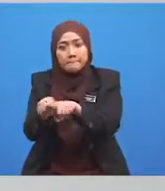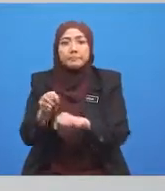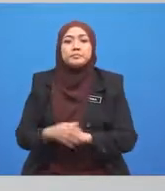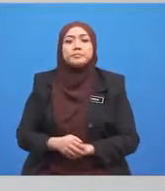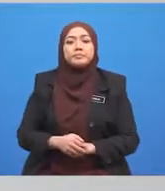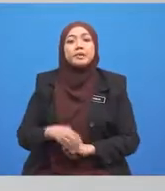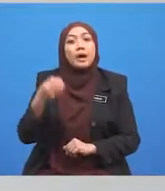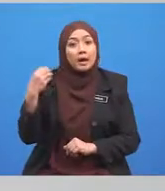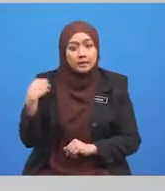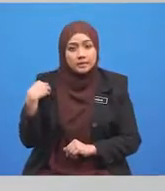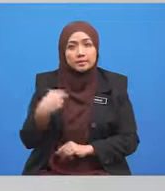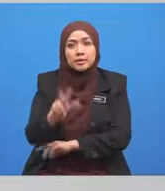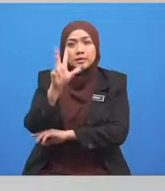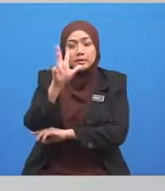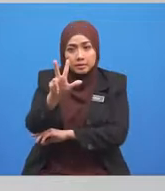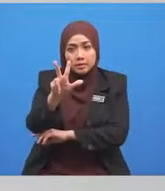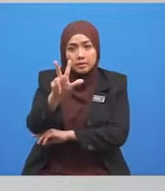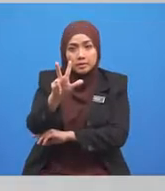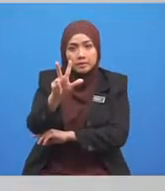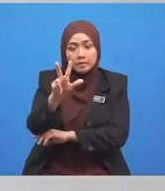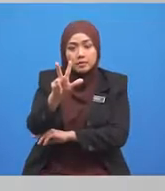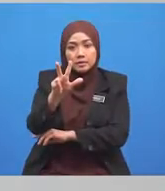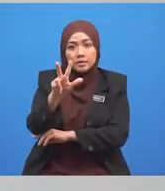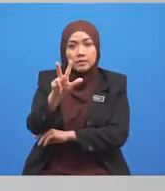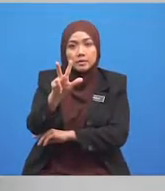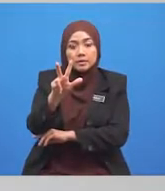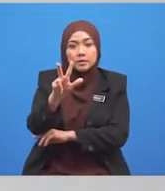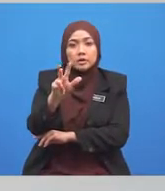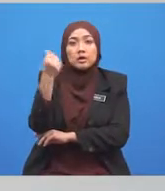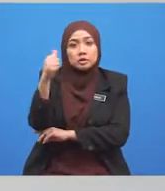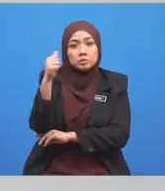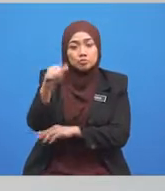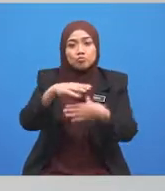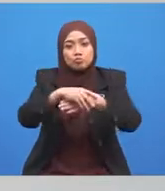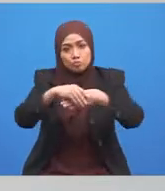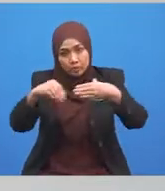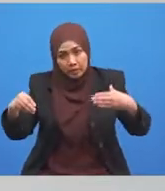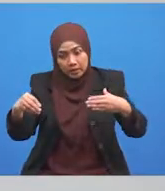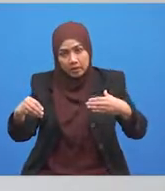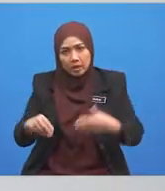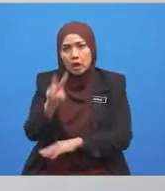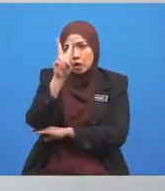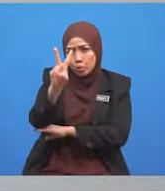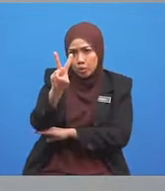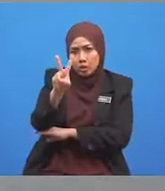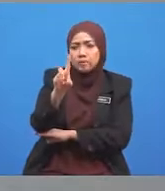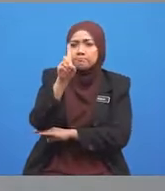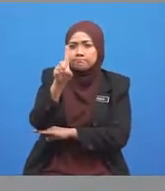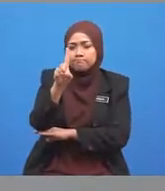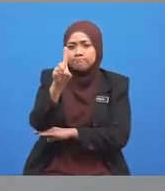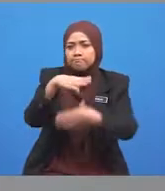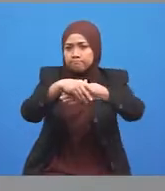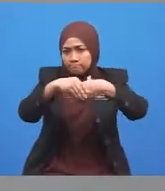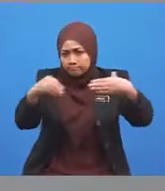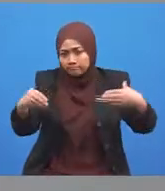Ada 3 keping wang kertas RM10, 2 keping wang kertas RM1 dan